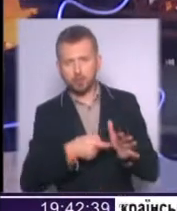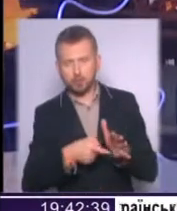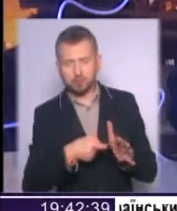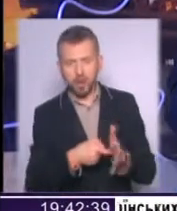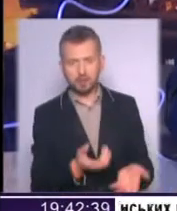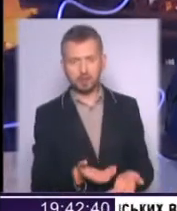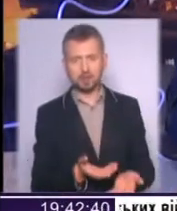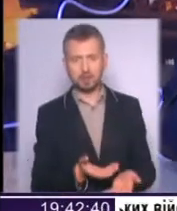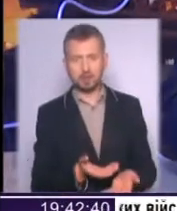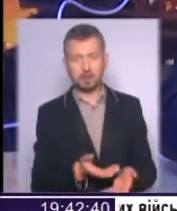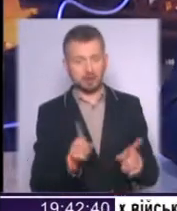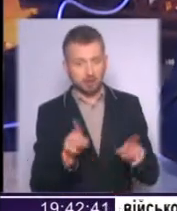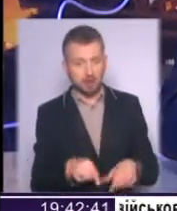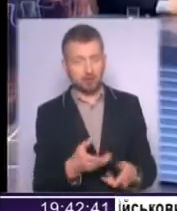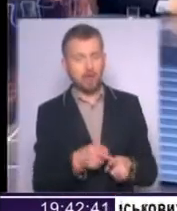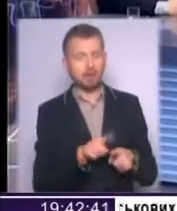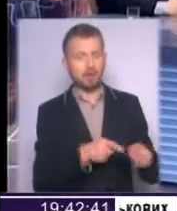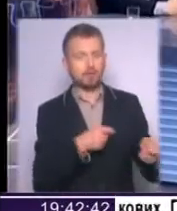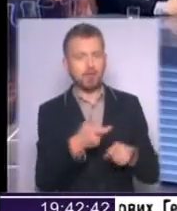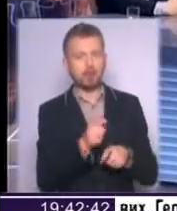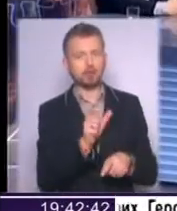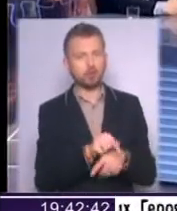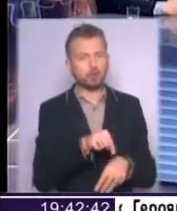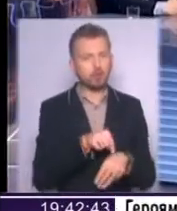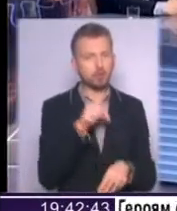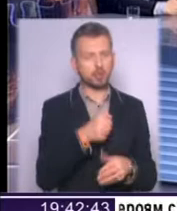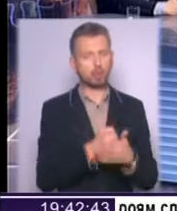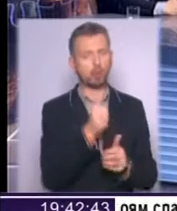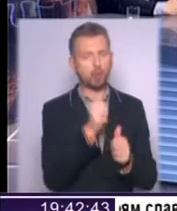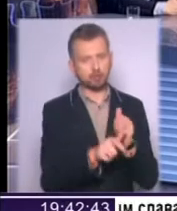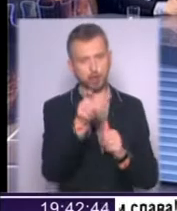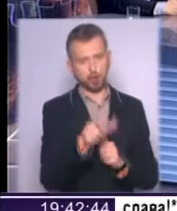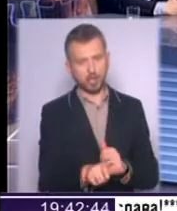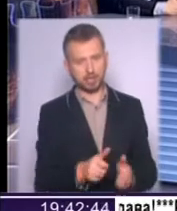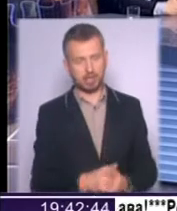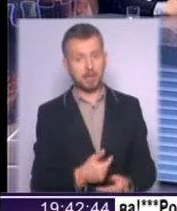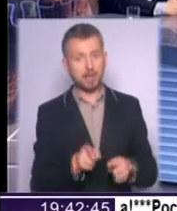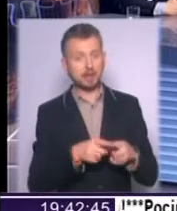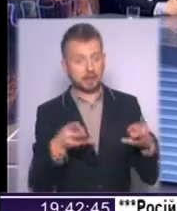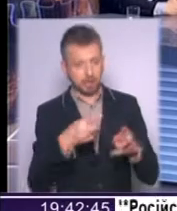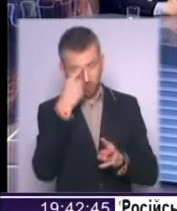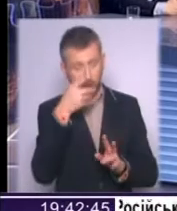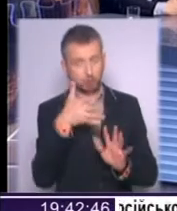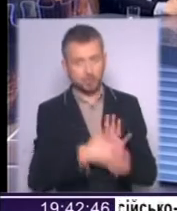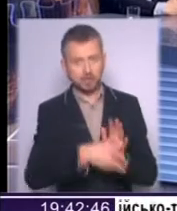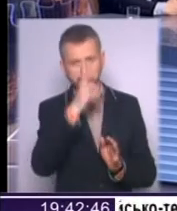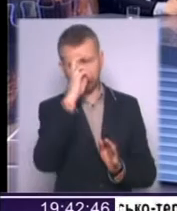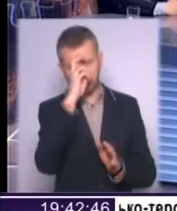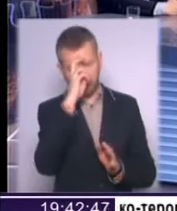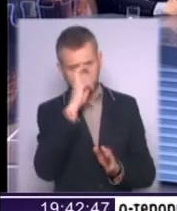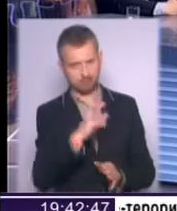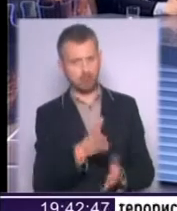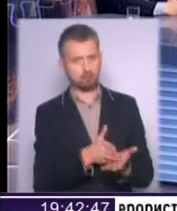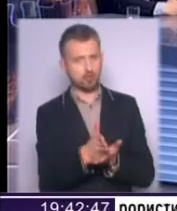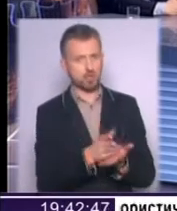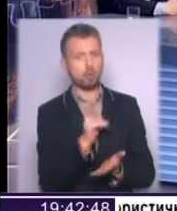раніше, ця влада дуже чуйна до кожного без винятку громадянина. Це треба розуміти державним мужам, які, у